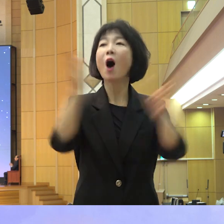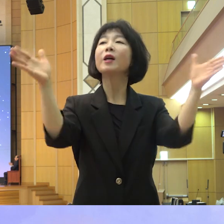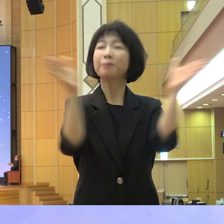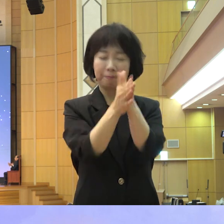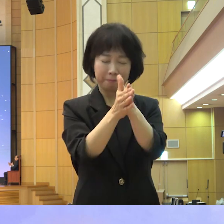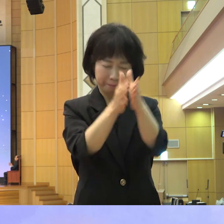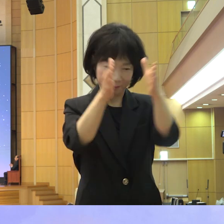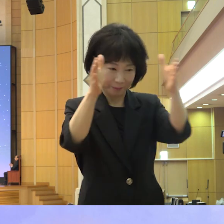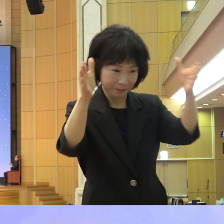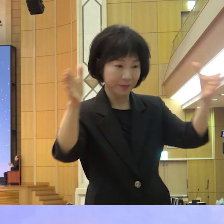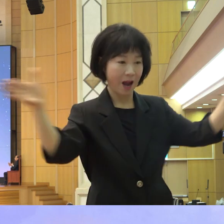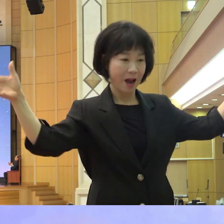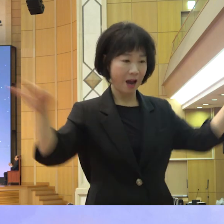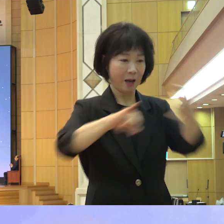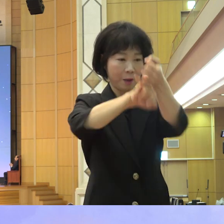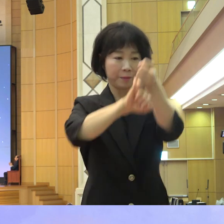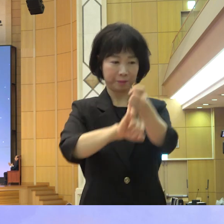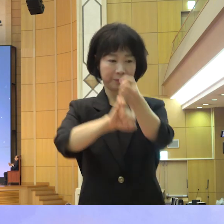지금부터